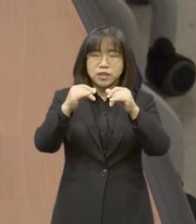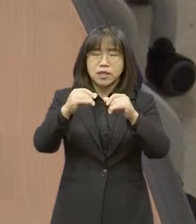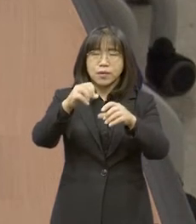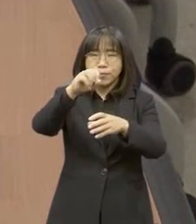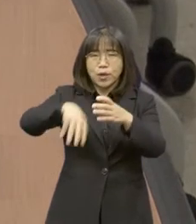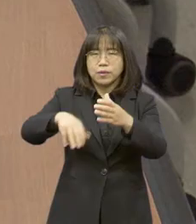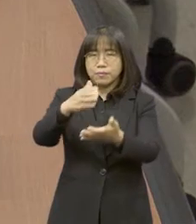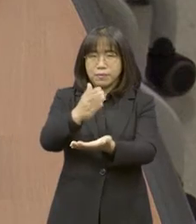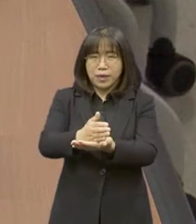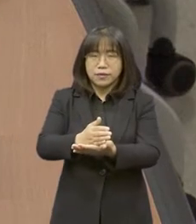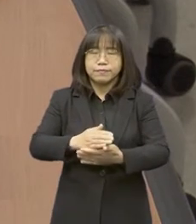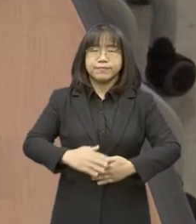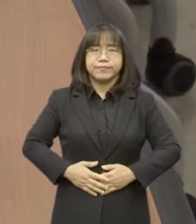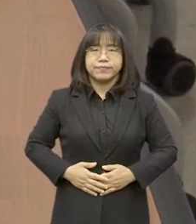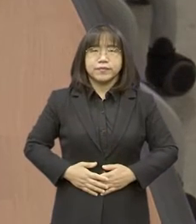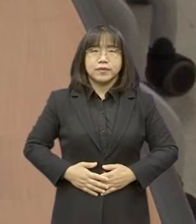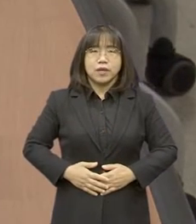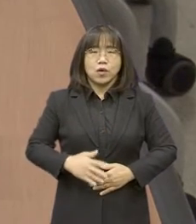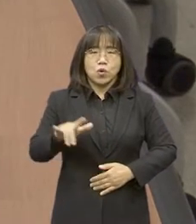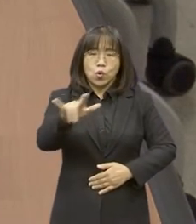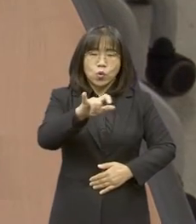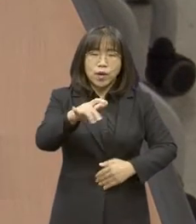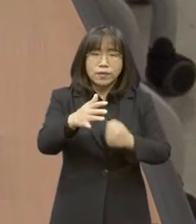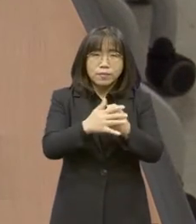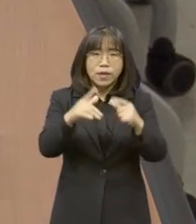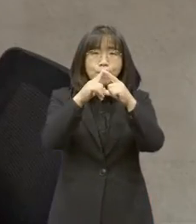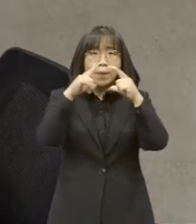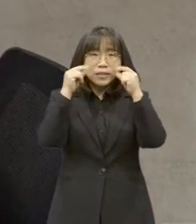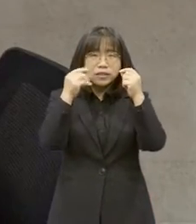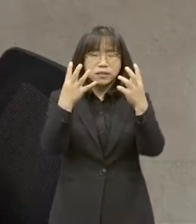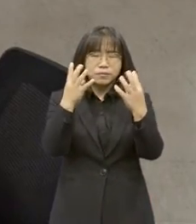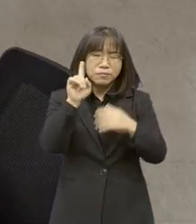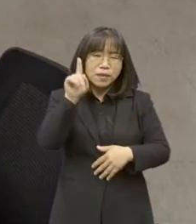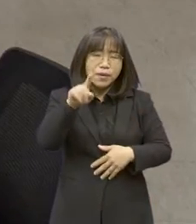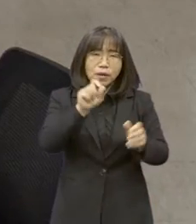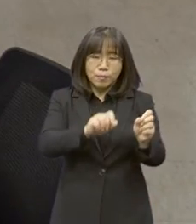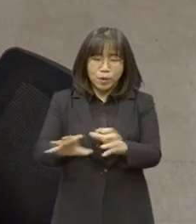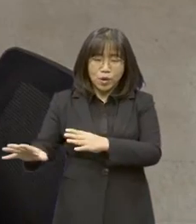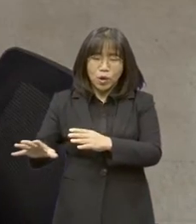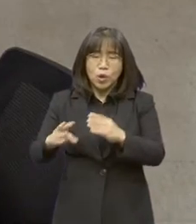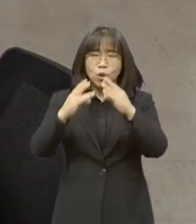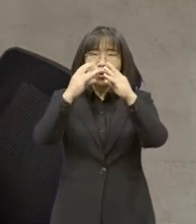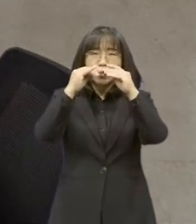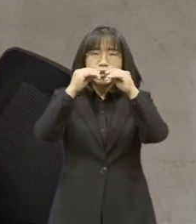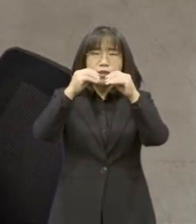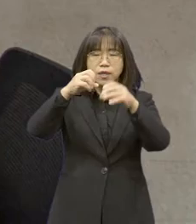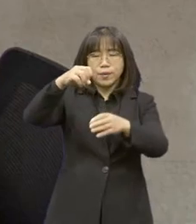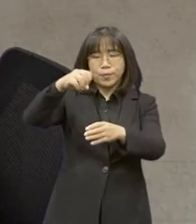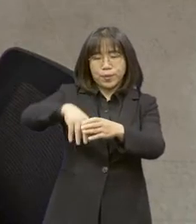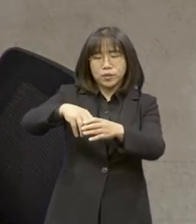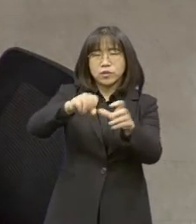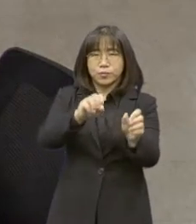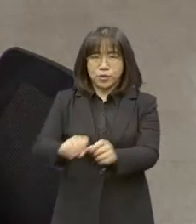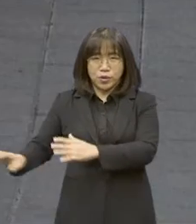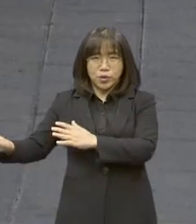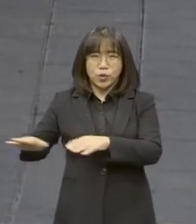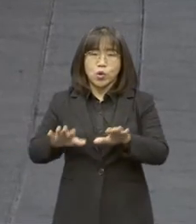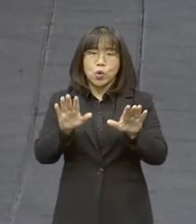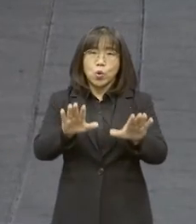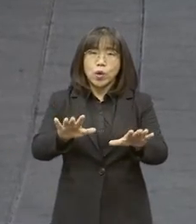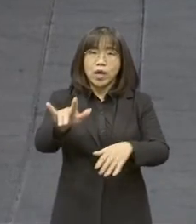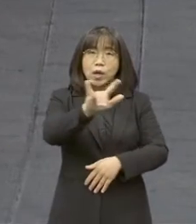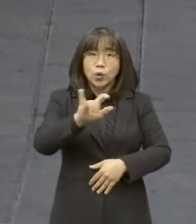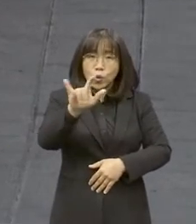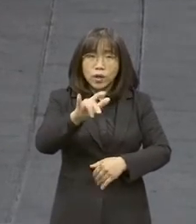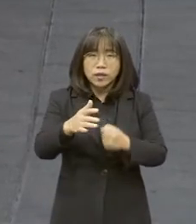코론 알고 감염 예방을 위해 매일 버려지는 마스크 또한 종량제 봉투에 담아 버려야 합니다 특히 올해는